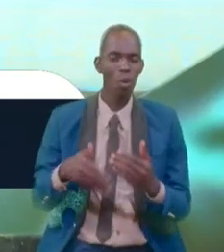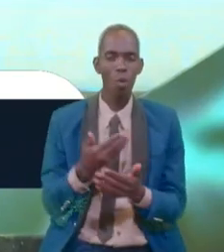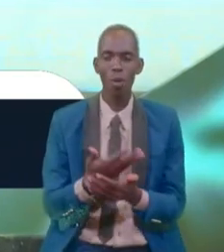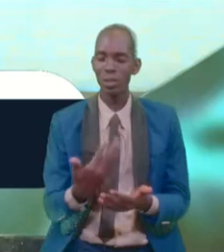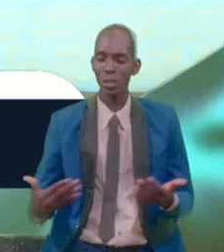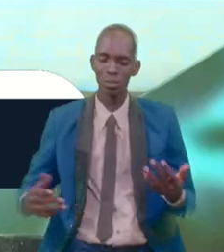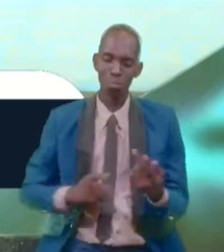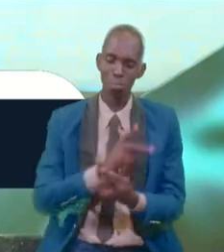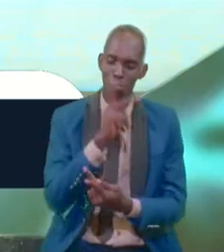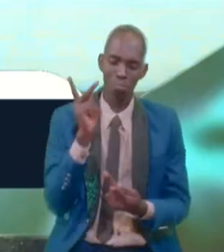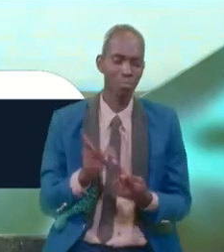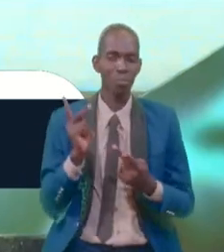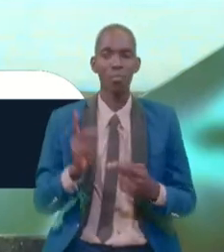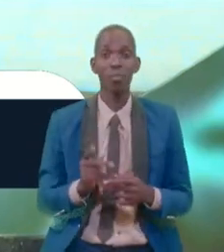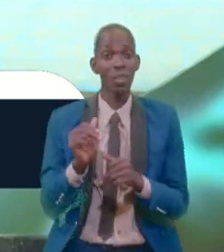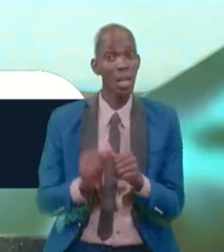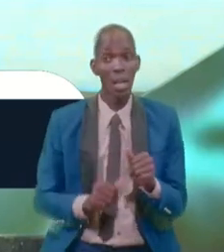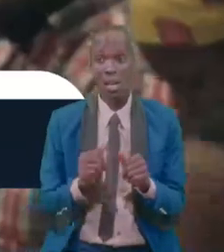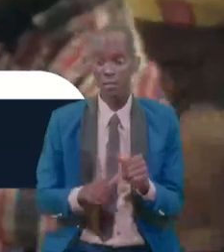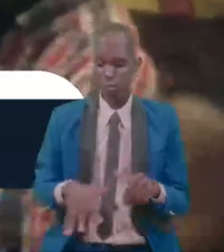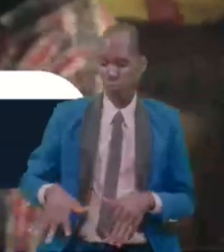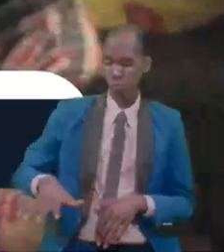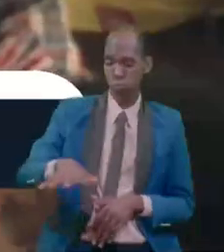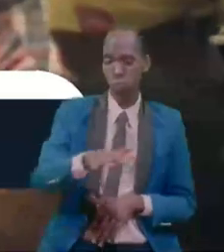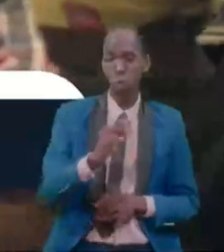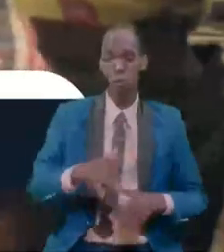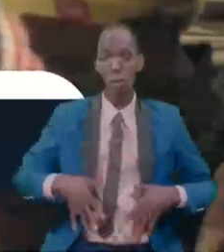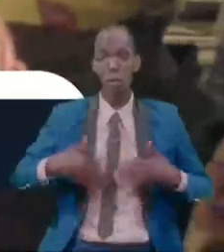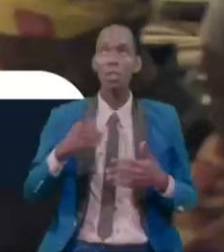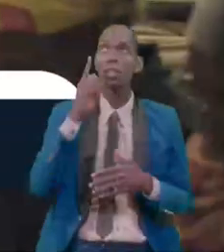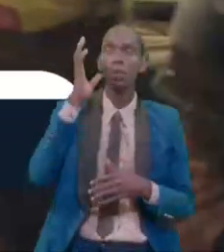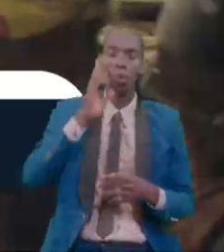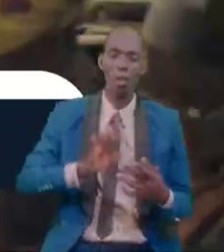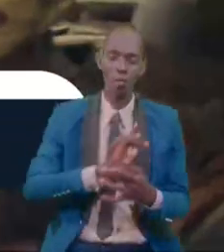merveille. Tout domaine de votre vie, il le touchera.